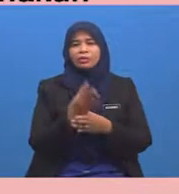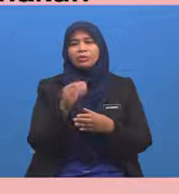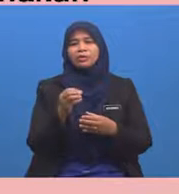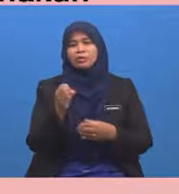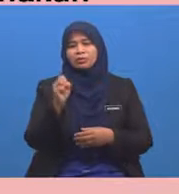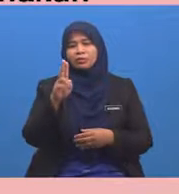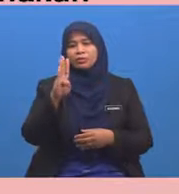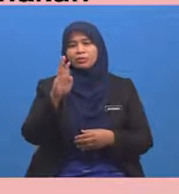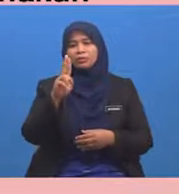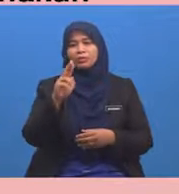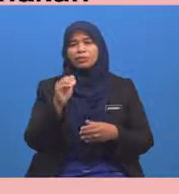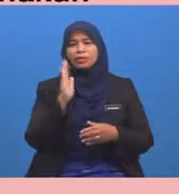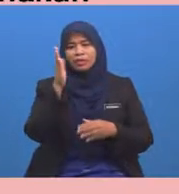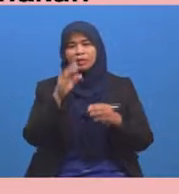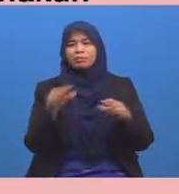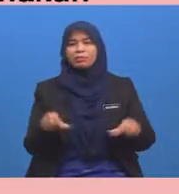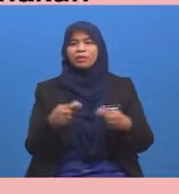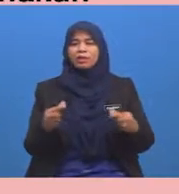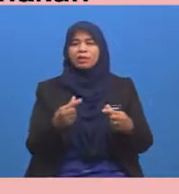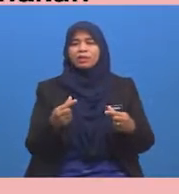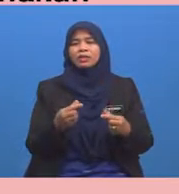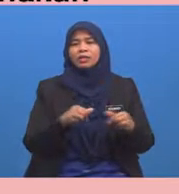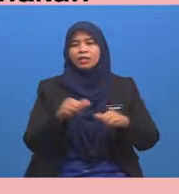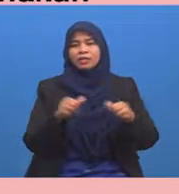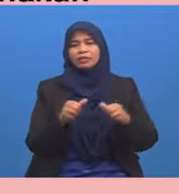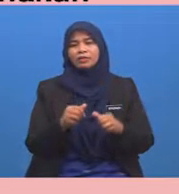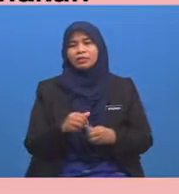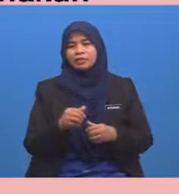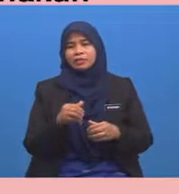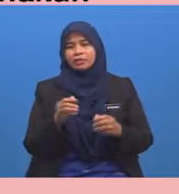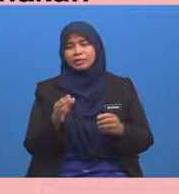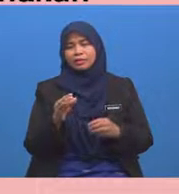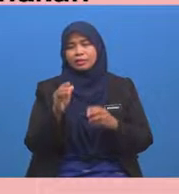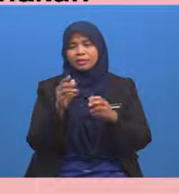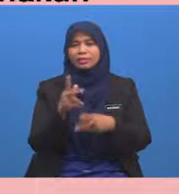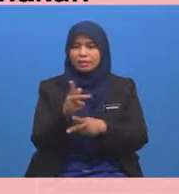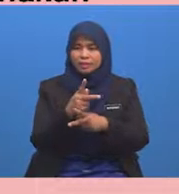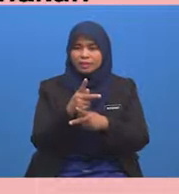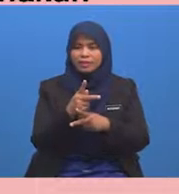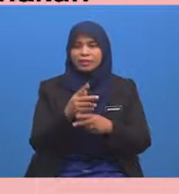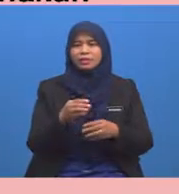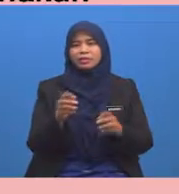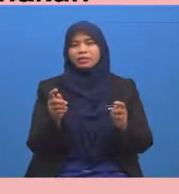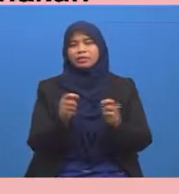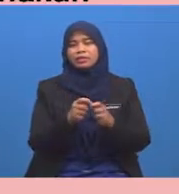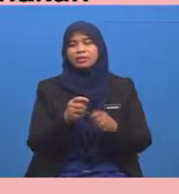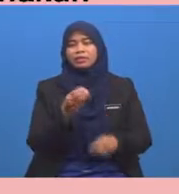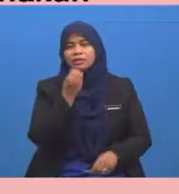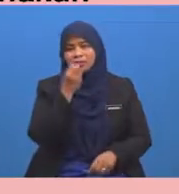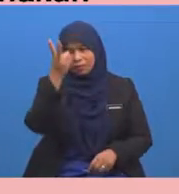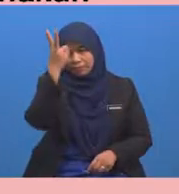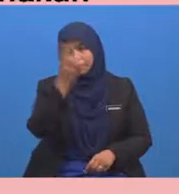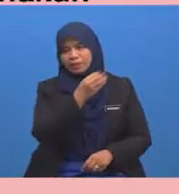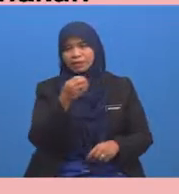menggalakkan aktiviti penternakan seperti kambing dan lembu. Hal ini demikian kerana kambing dan lembu